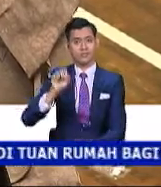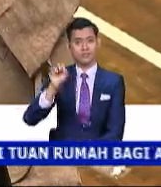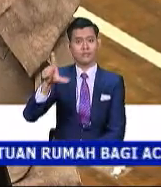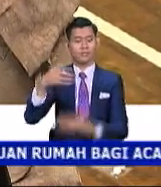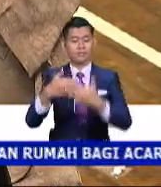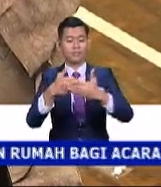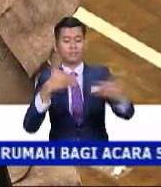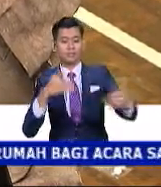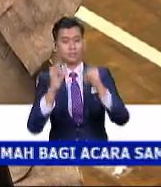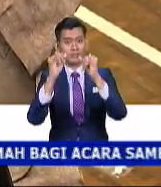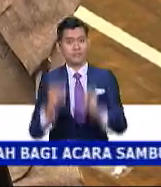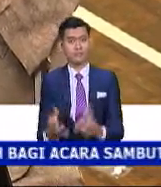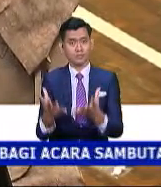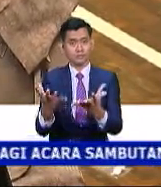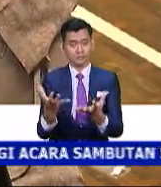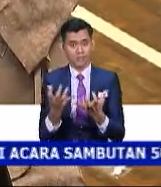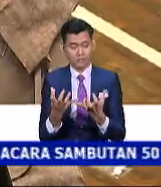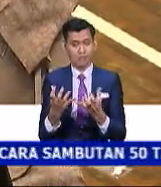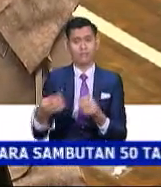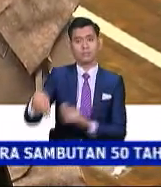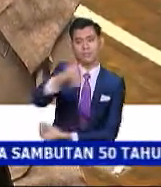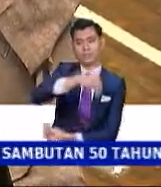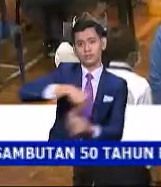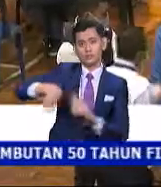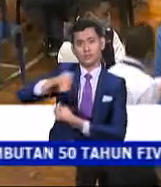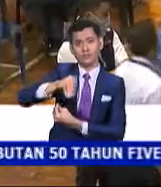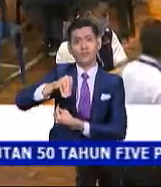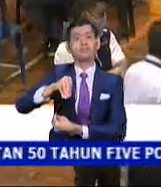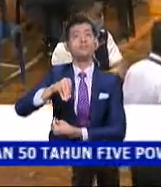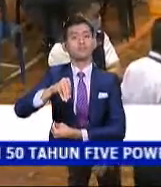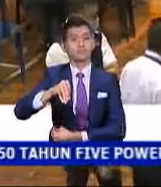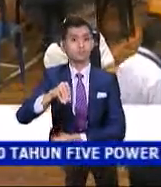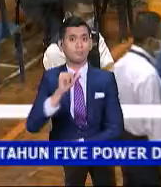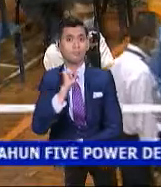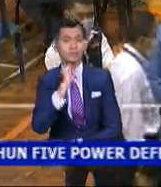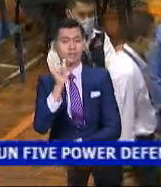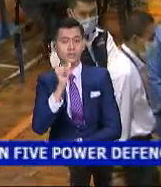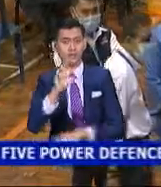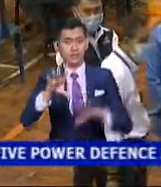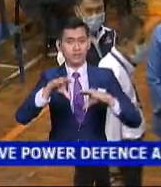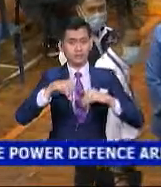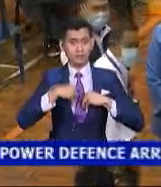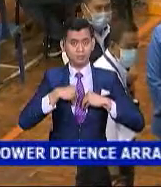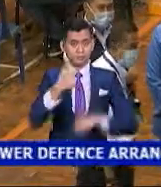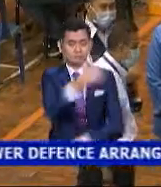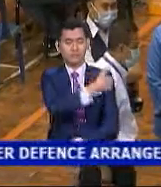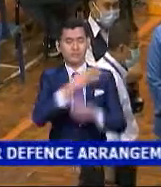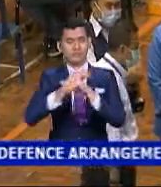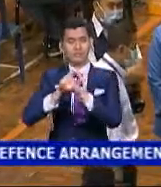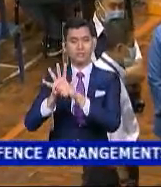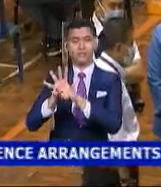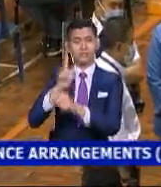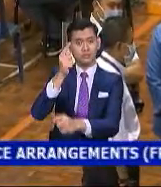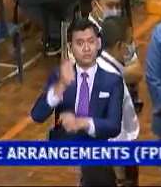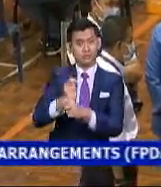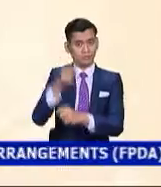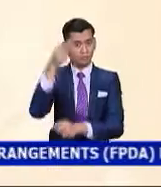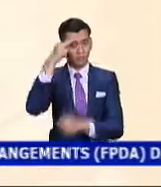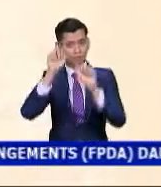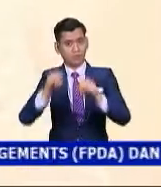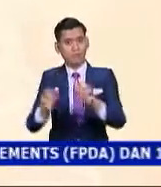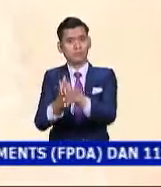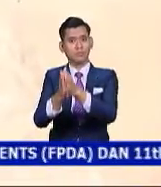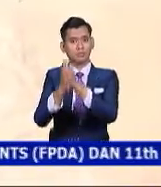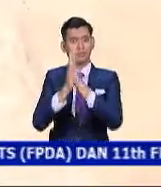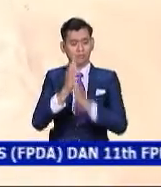individu yang mampu menunaikan umrah tetapi tidak menerima jenis vaksin ditetapkan Arab Saudi boleh memohon kepada KWU untuk mendapatkan